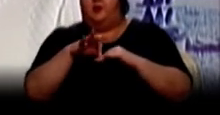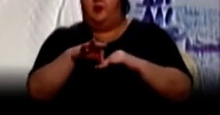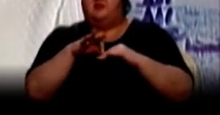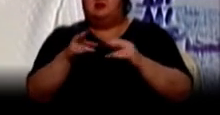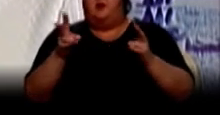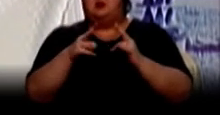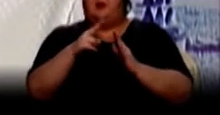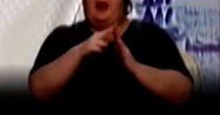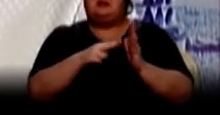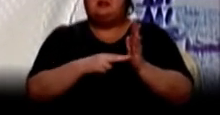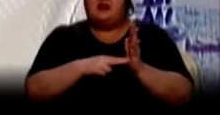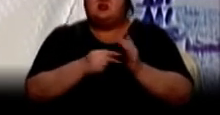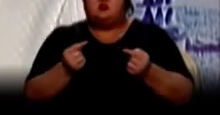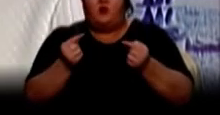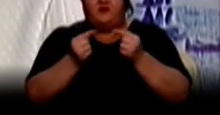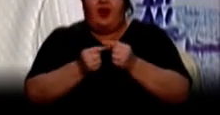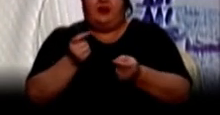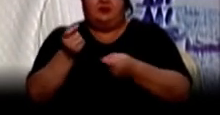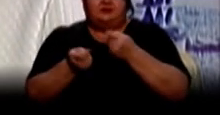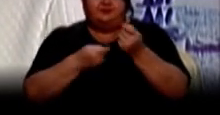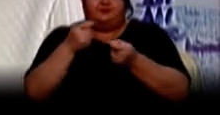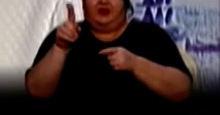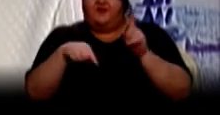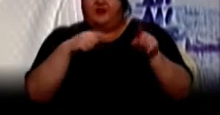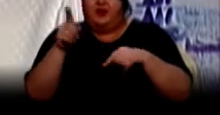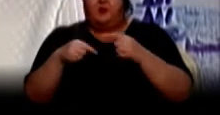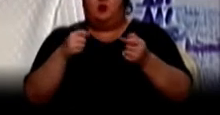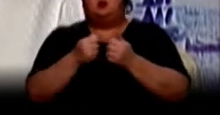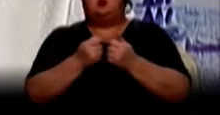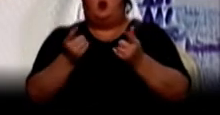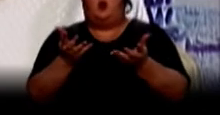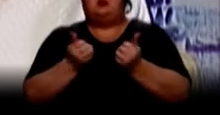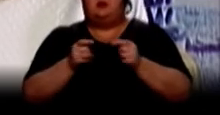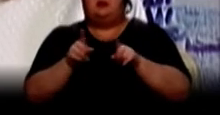потребують ліцензування, відповідно, там дуже багато вимог до отримання цієї ліцензії.